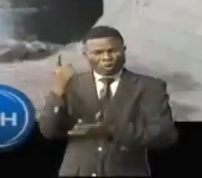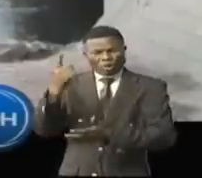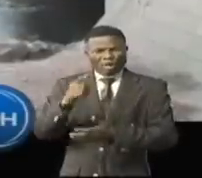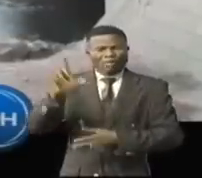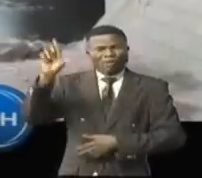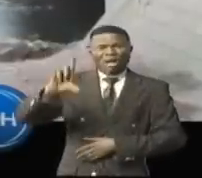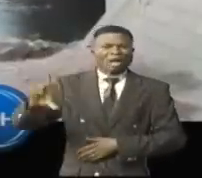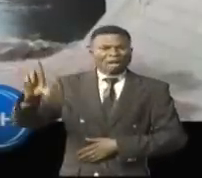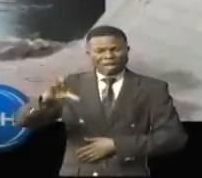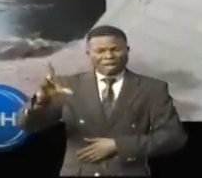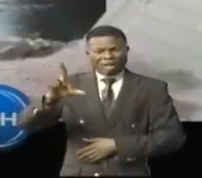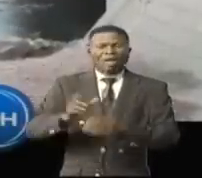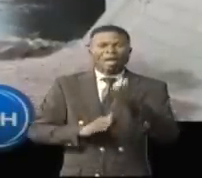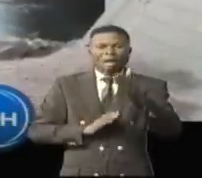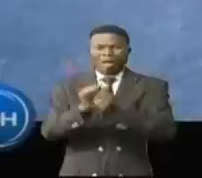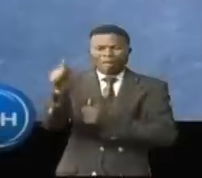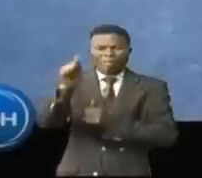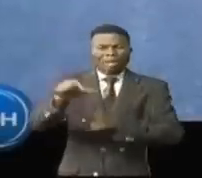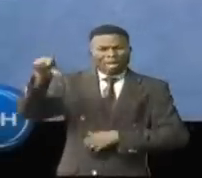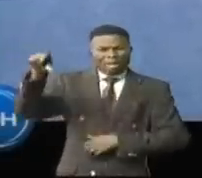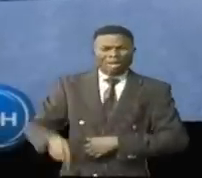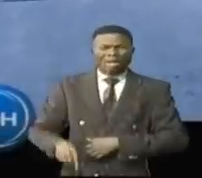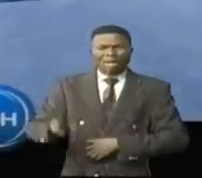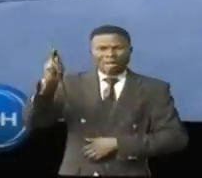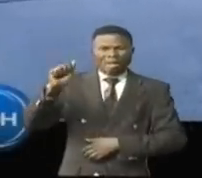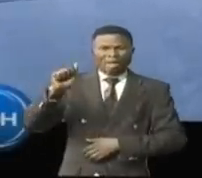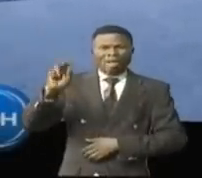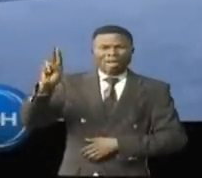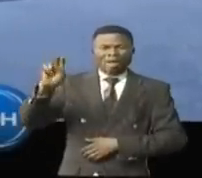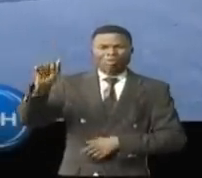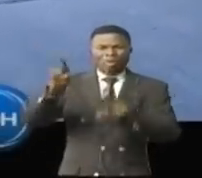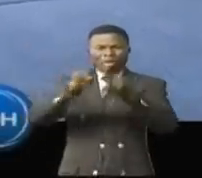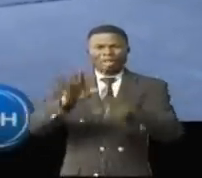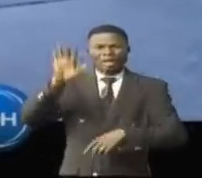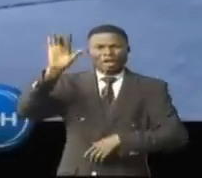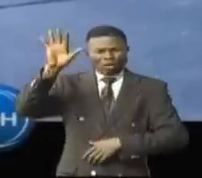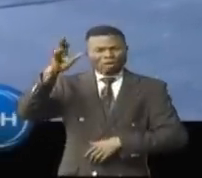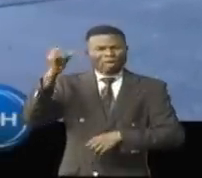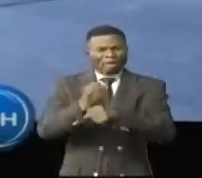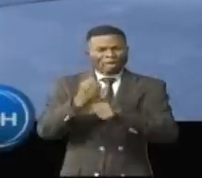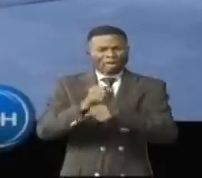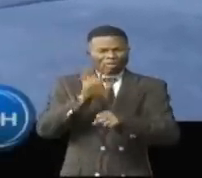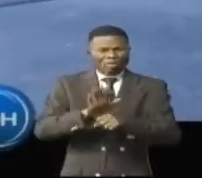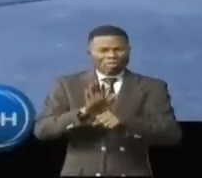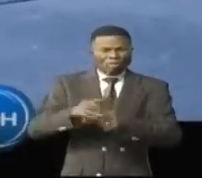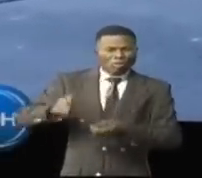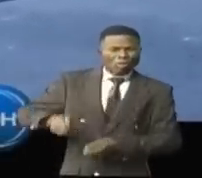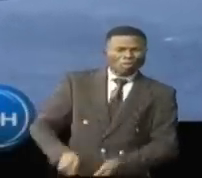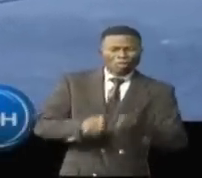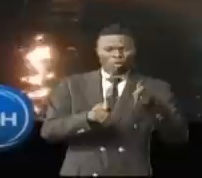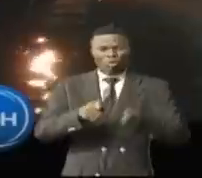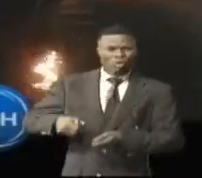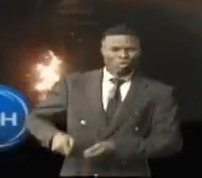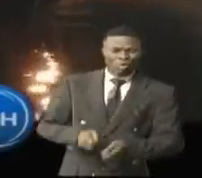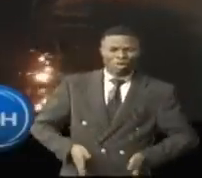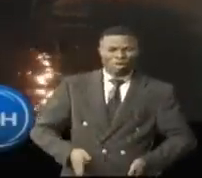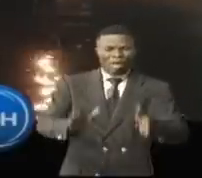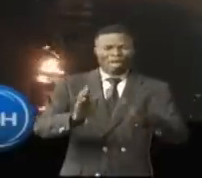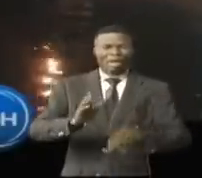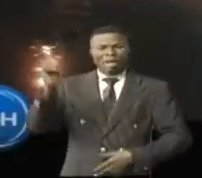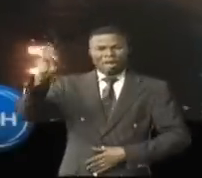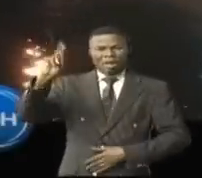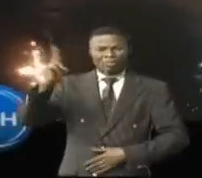Limété en traversant les quartiers Kaouka et Yolo. D'importants travaux de curage de la rivière Kalamu et